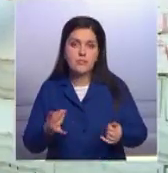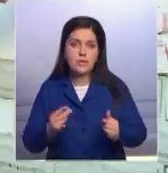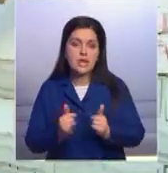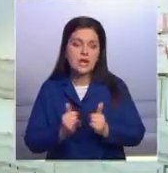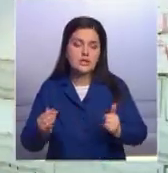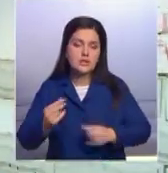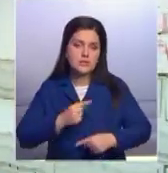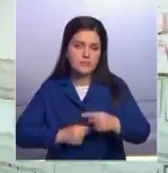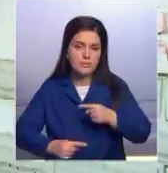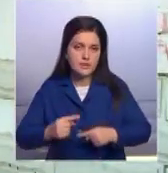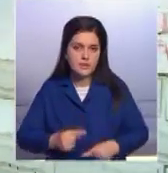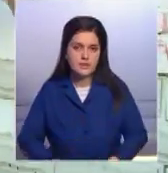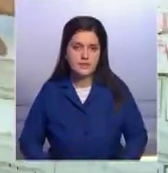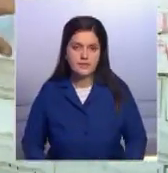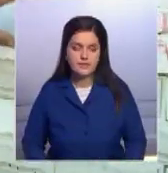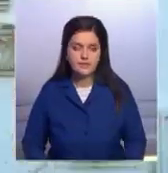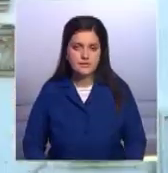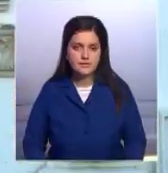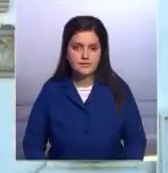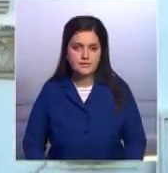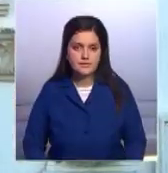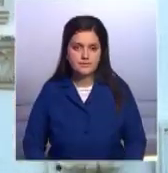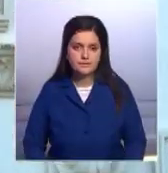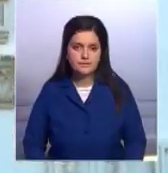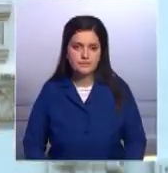– денежный грант на развитие бизнеса.